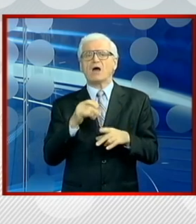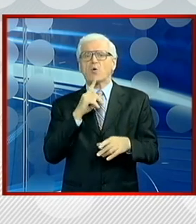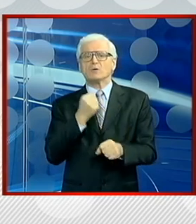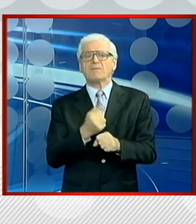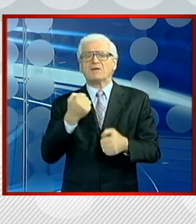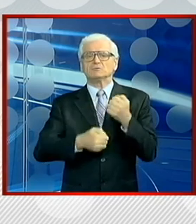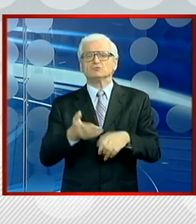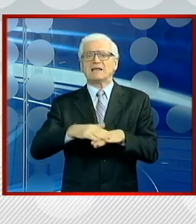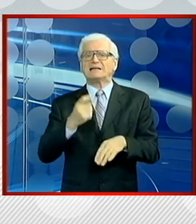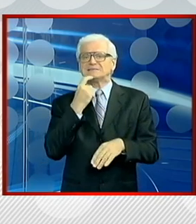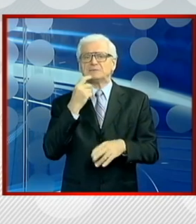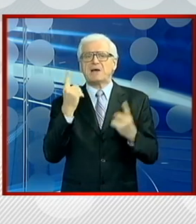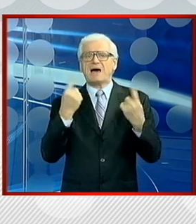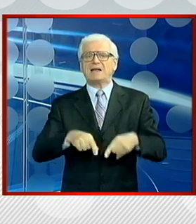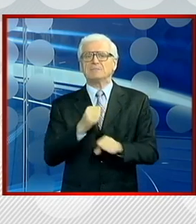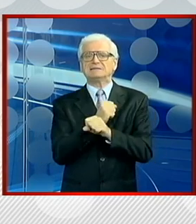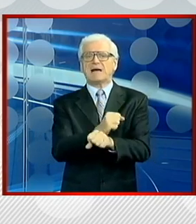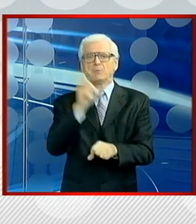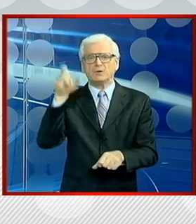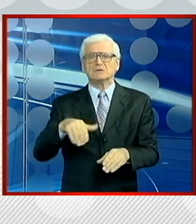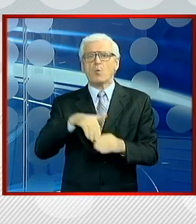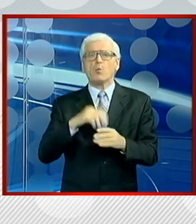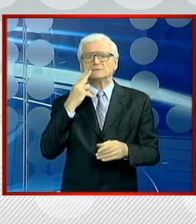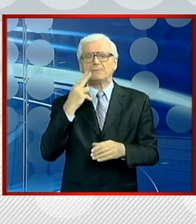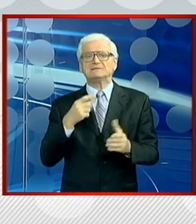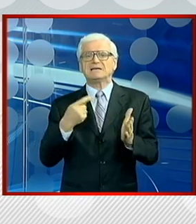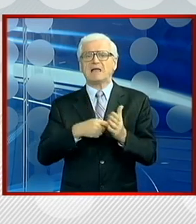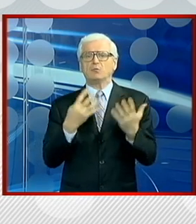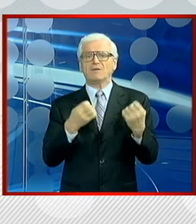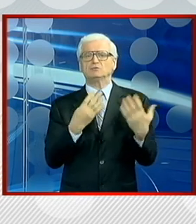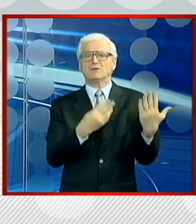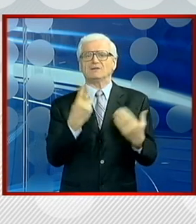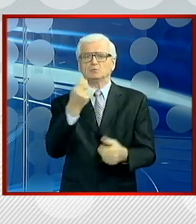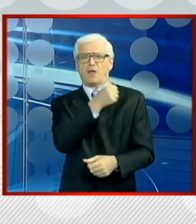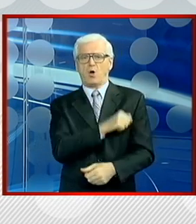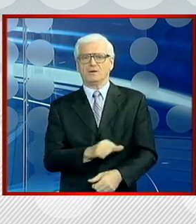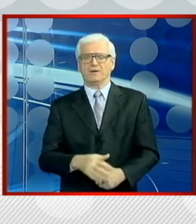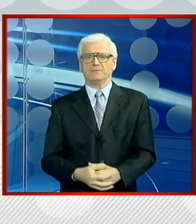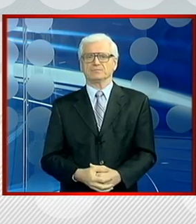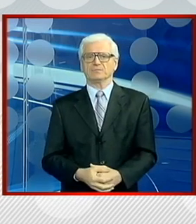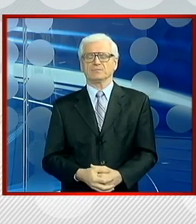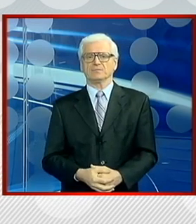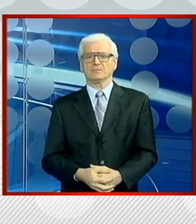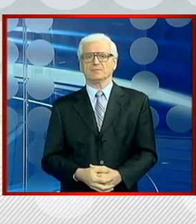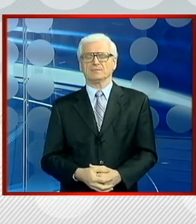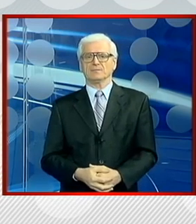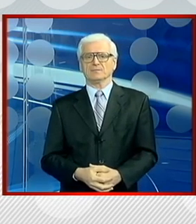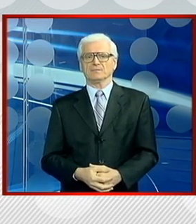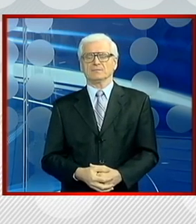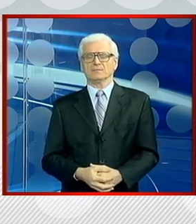zločine nad srpskim ratnim zarobljenicima u Srebrenici 1992. godine.